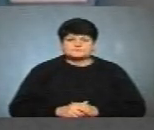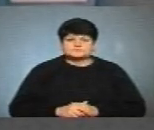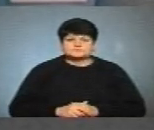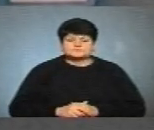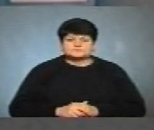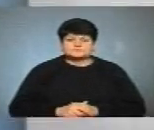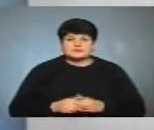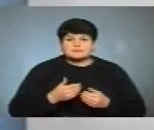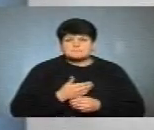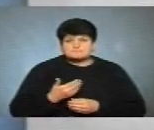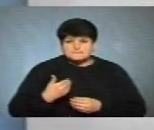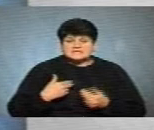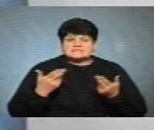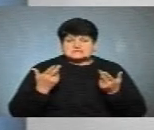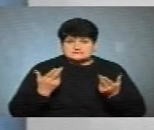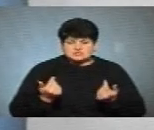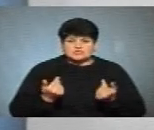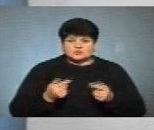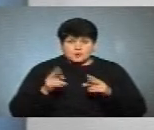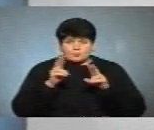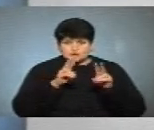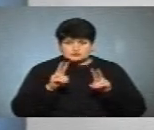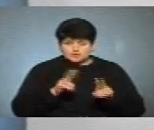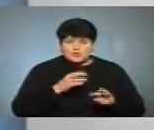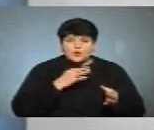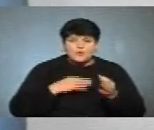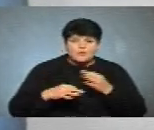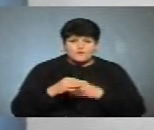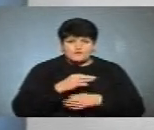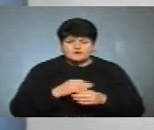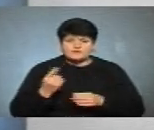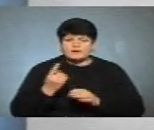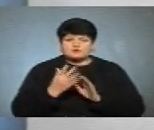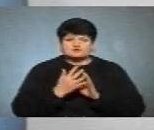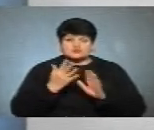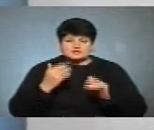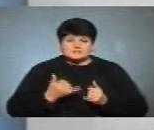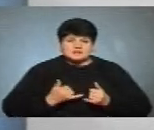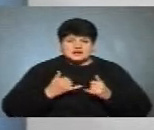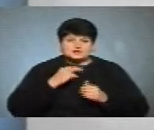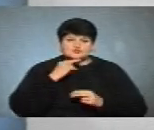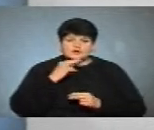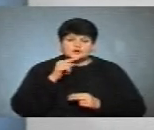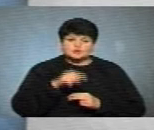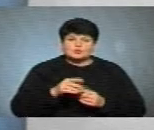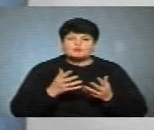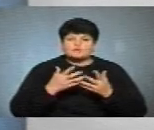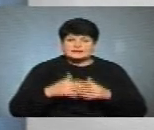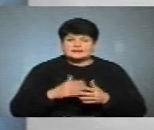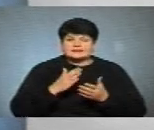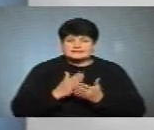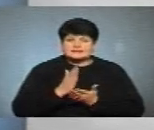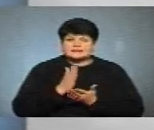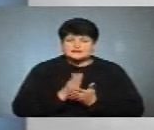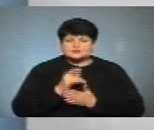Ми, звичайно, прослідковуємо, обговорюємо. В першу чергу приділяється увага тому обладнанню, яке є в наявності